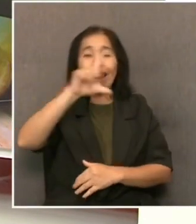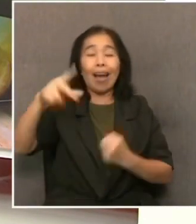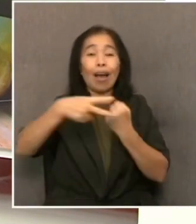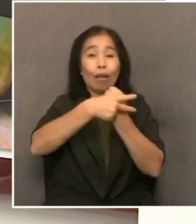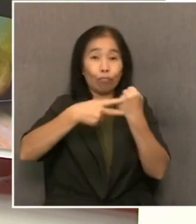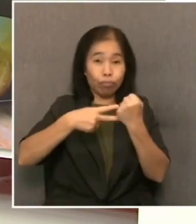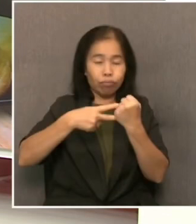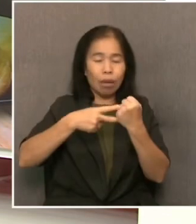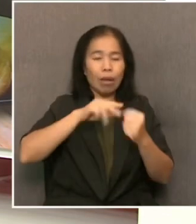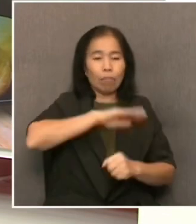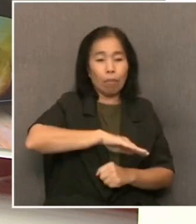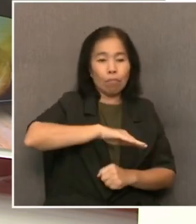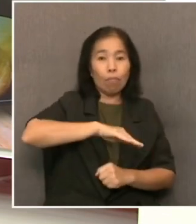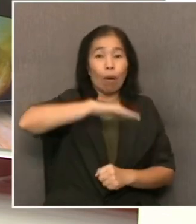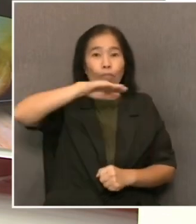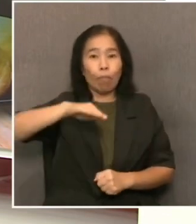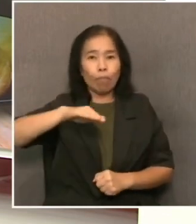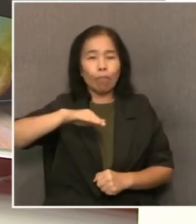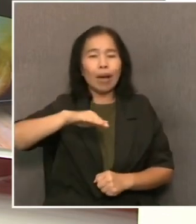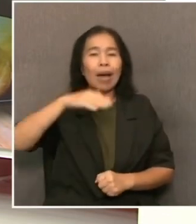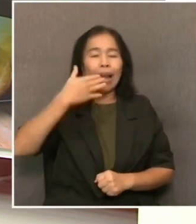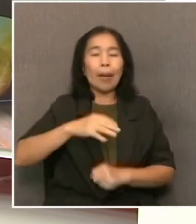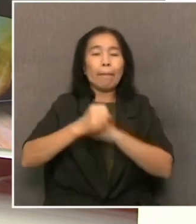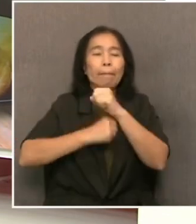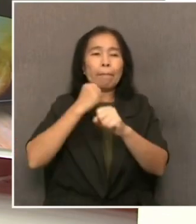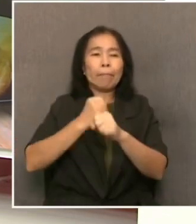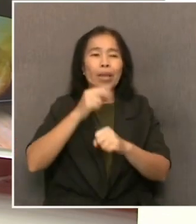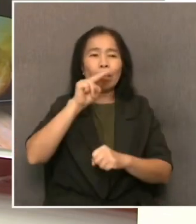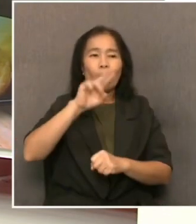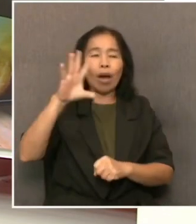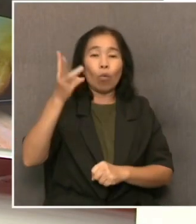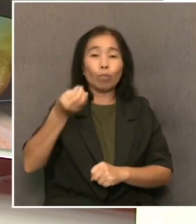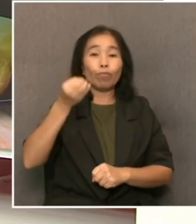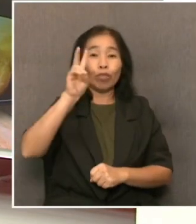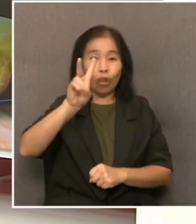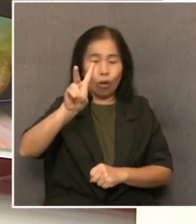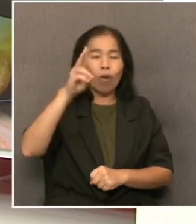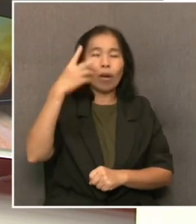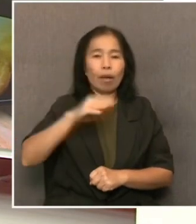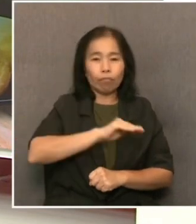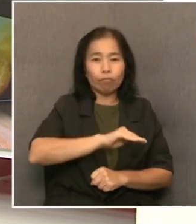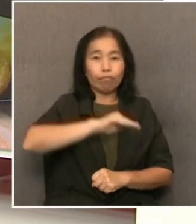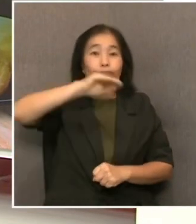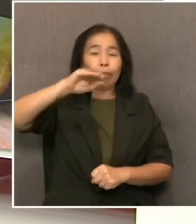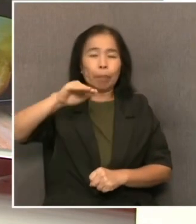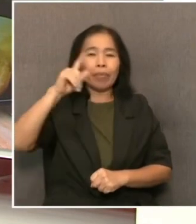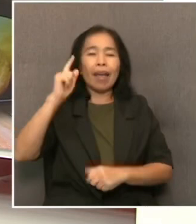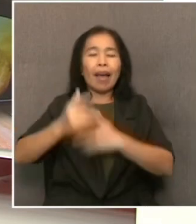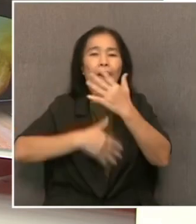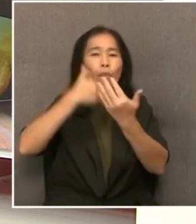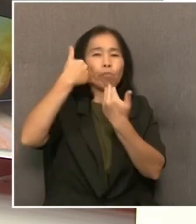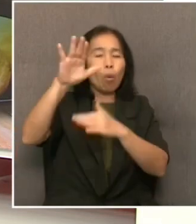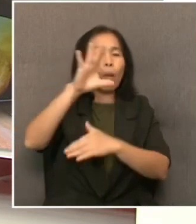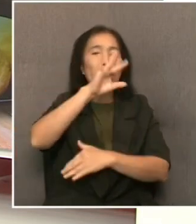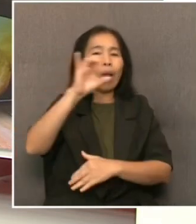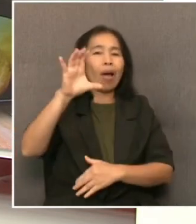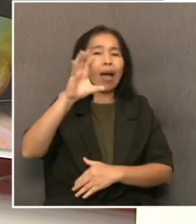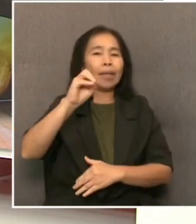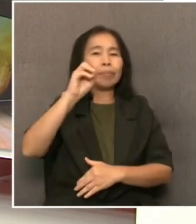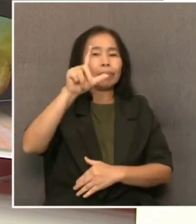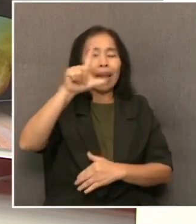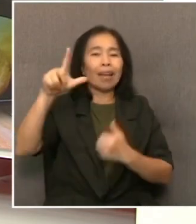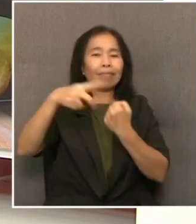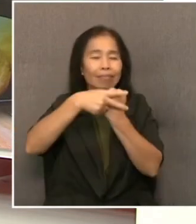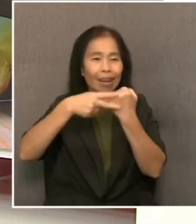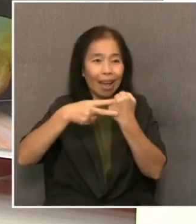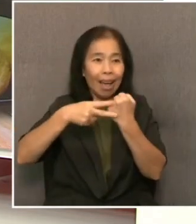ขึ้น 93%นะคะถัดมาปี2562ค่ะมีการขายนะคะส่งออกไป 850ล้านดอลลาร์